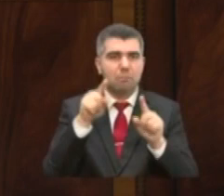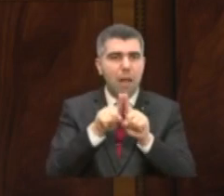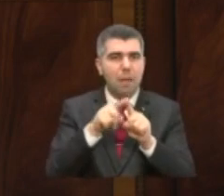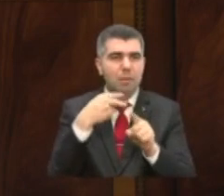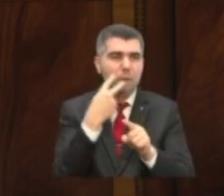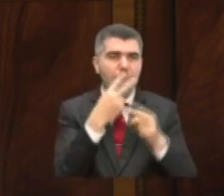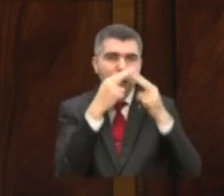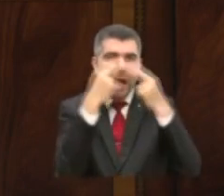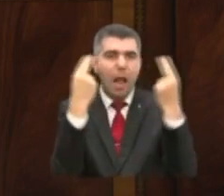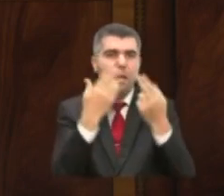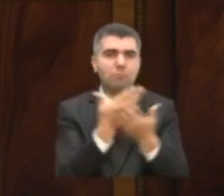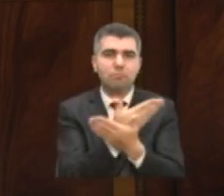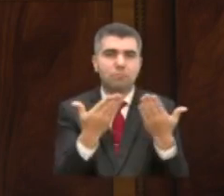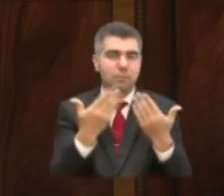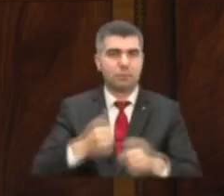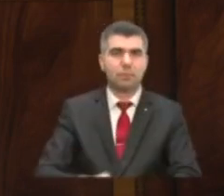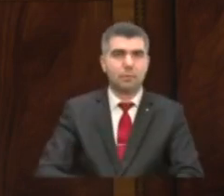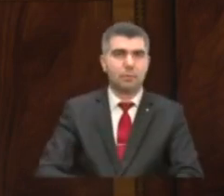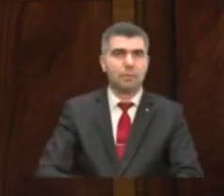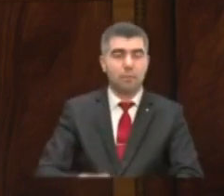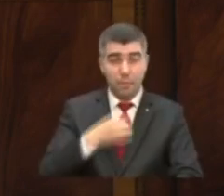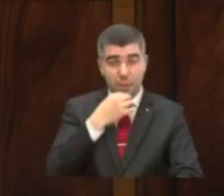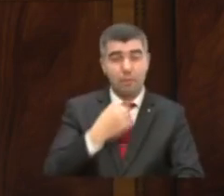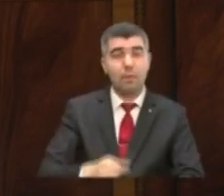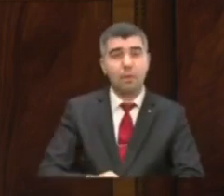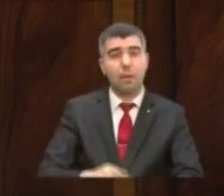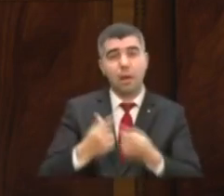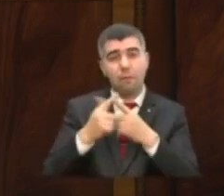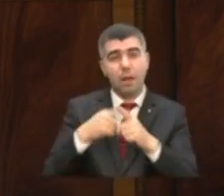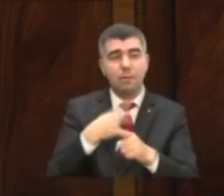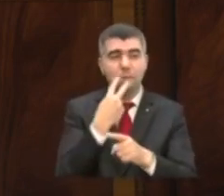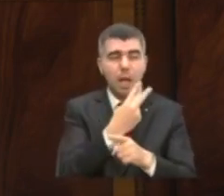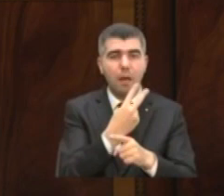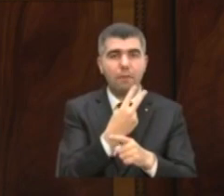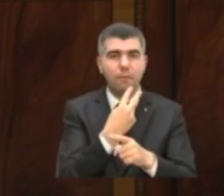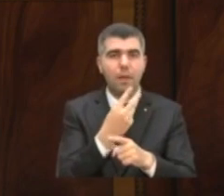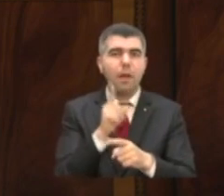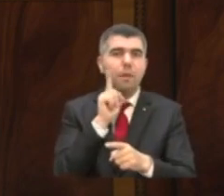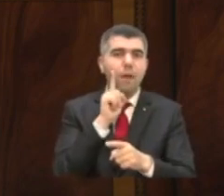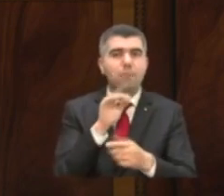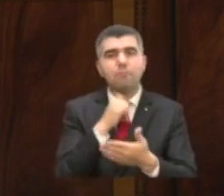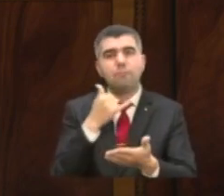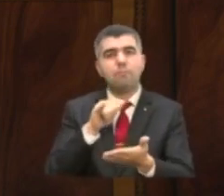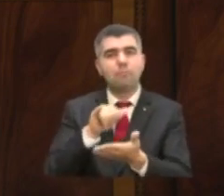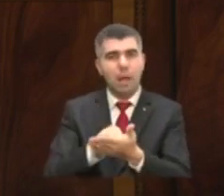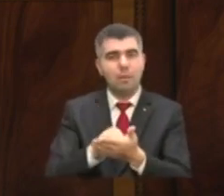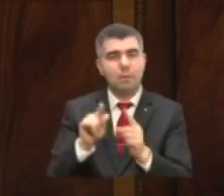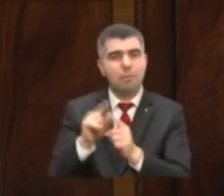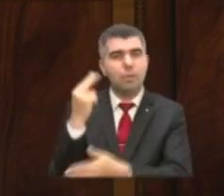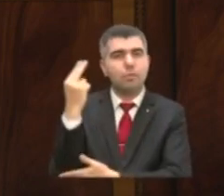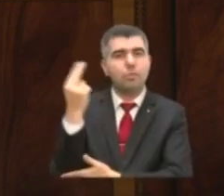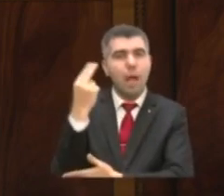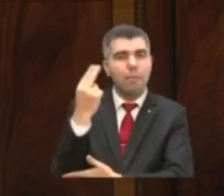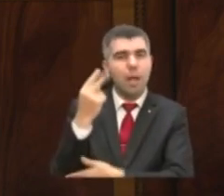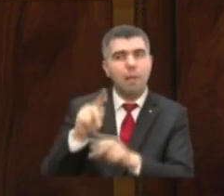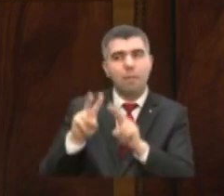وما الواقع والأحداث المأساوية التي عشناها مؤخراً مثل وفاة الشابة الطالبة حياة وهي تغامر بحياتها بحثاً